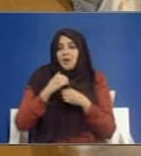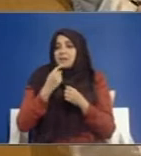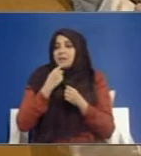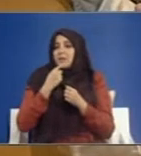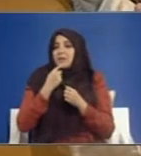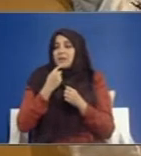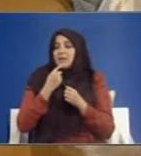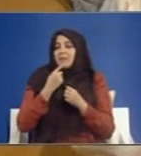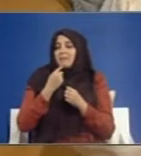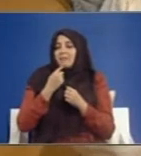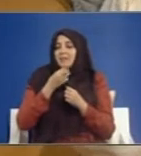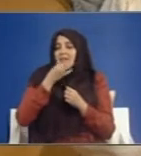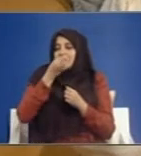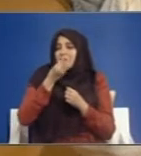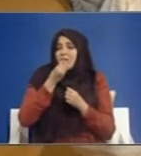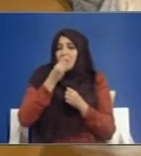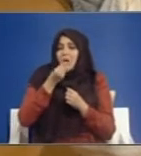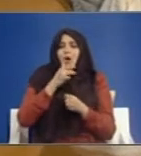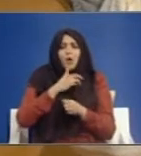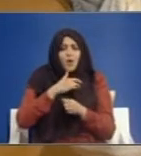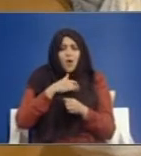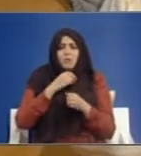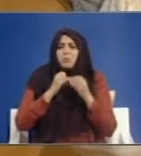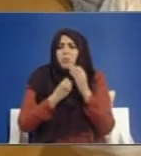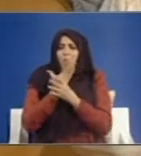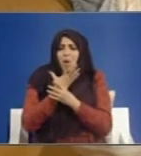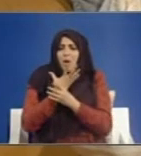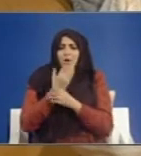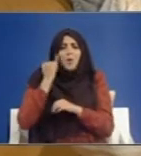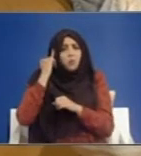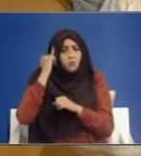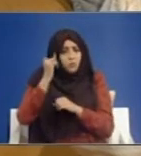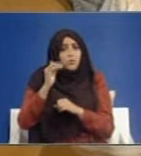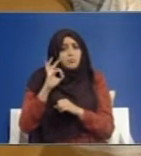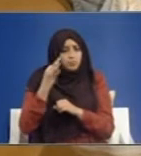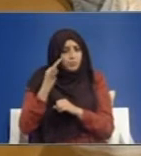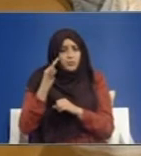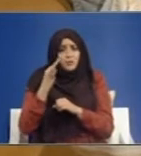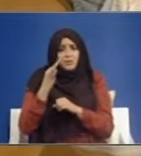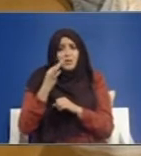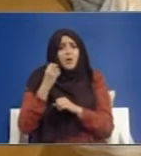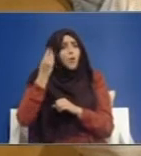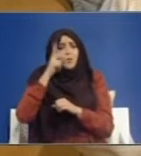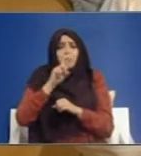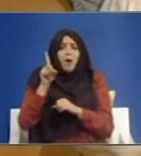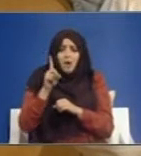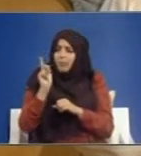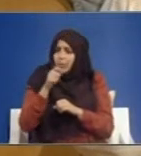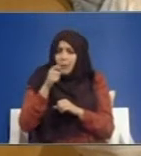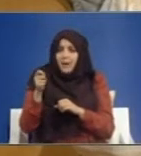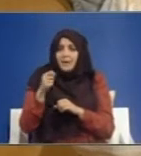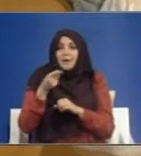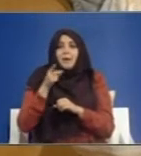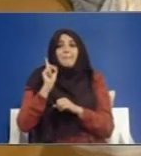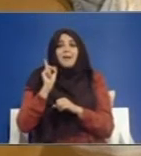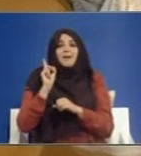لا يقول إلا خيرا. يمكن القلب محروق صحيح ويطول يعني ويطول ما يقدرش ينسى، لكن غاية